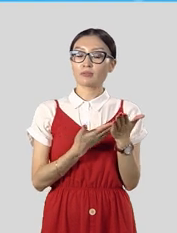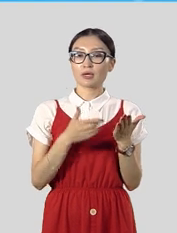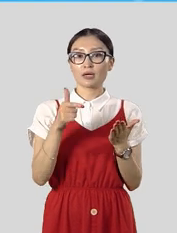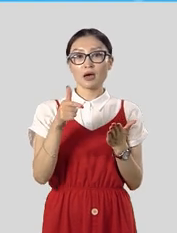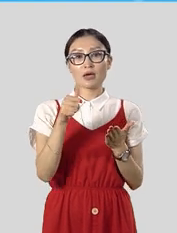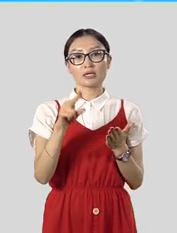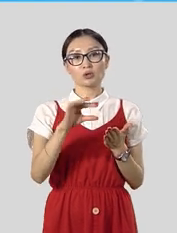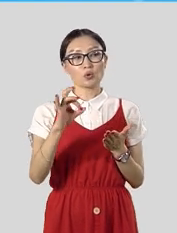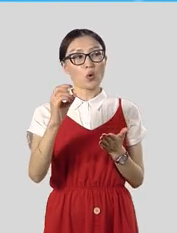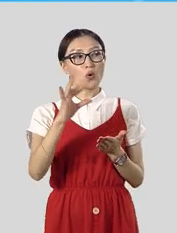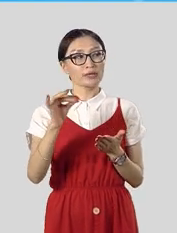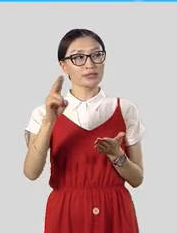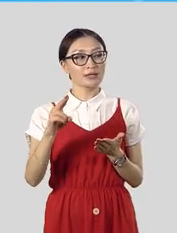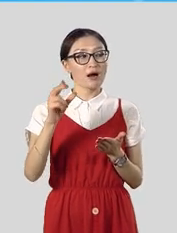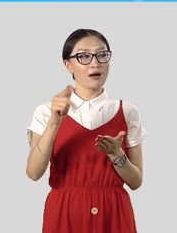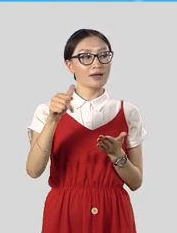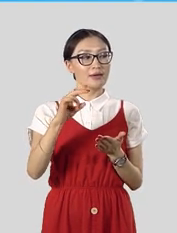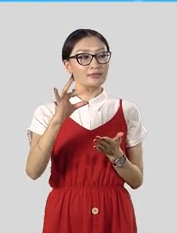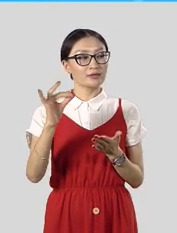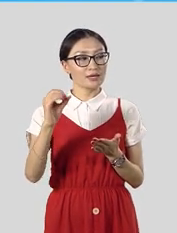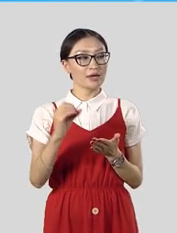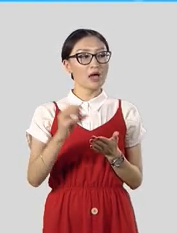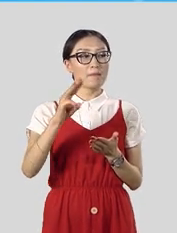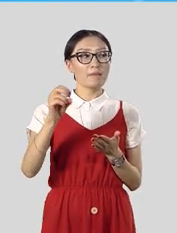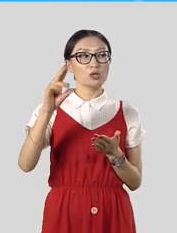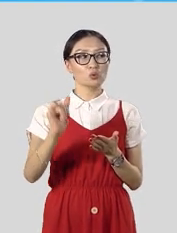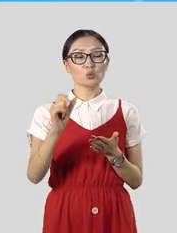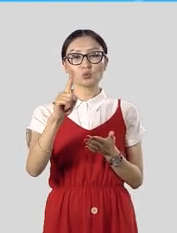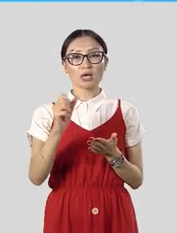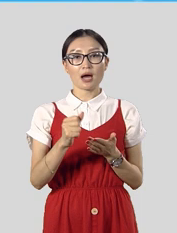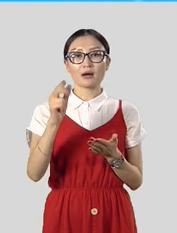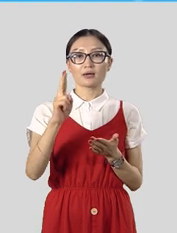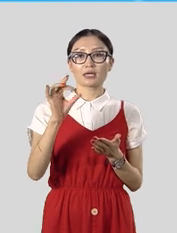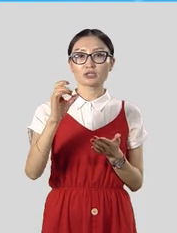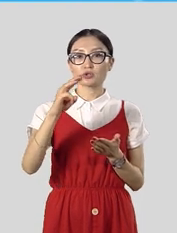гидроид корине, гидра стебельчатая, медуза крестовка.